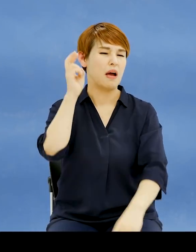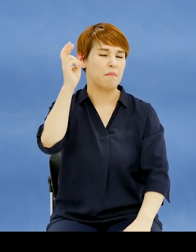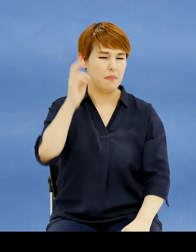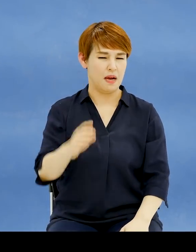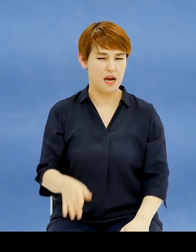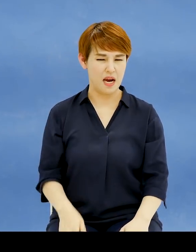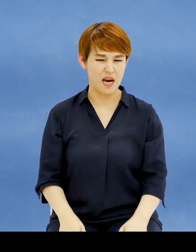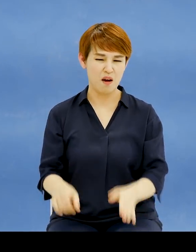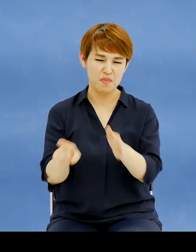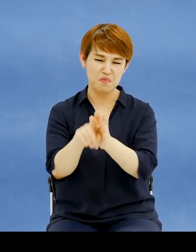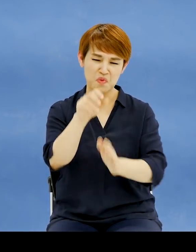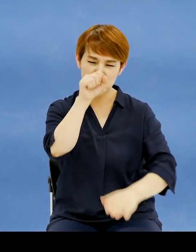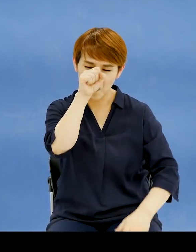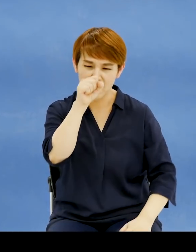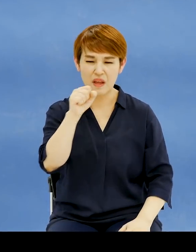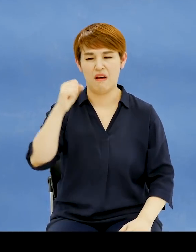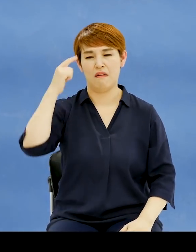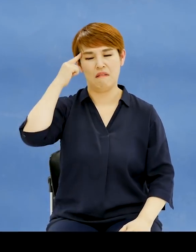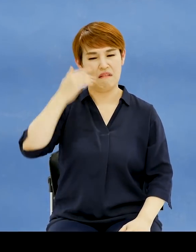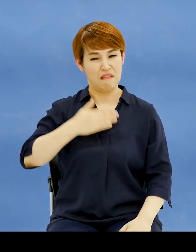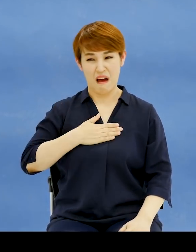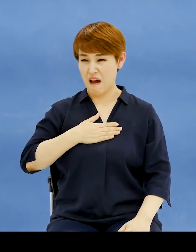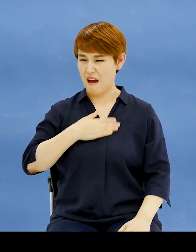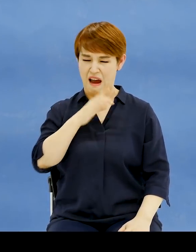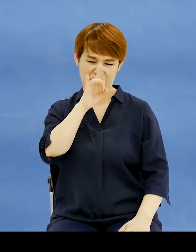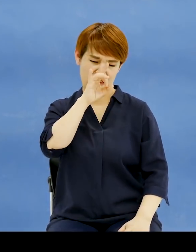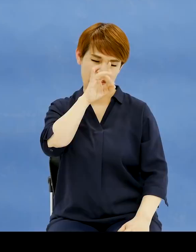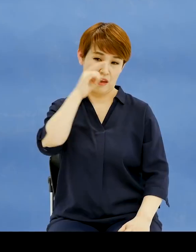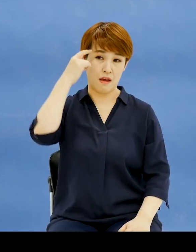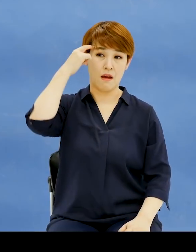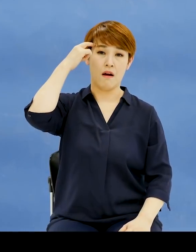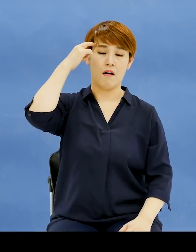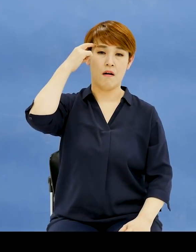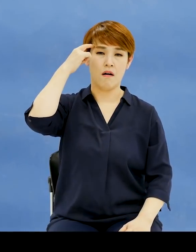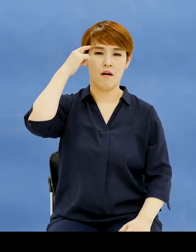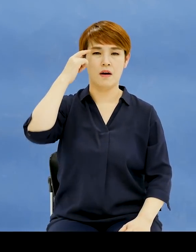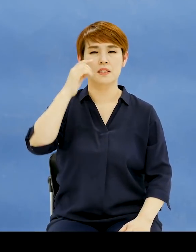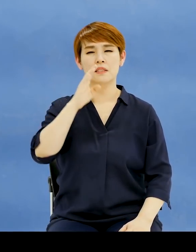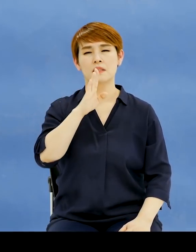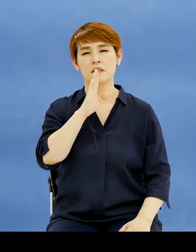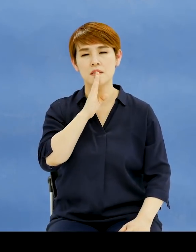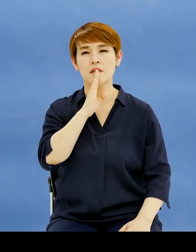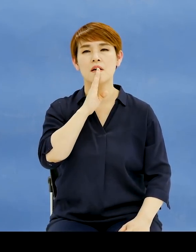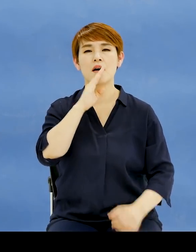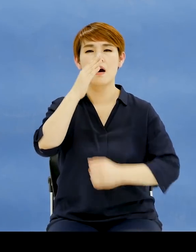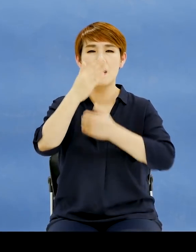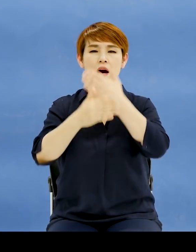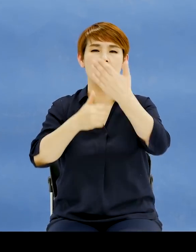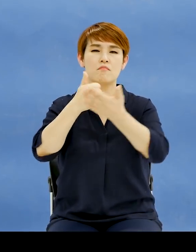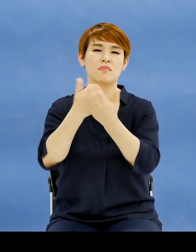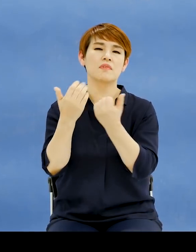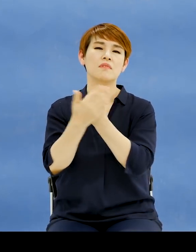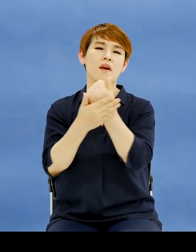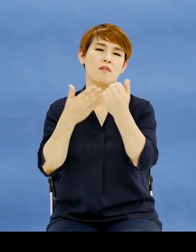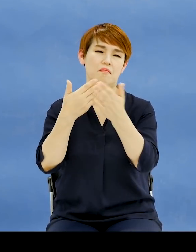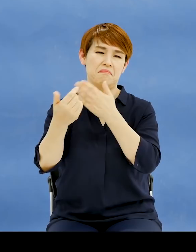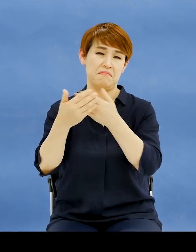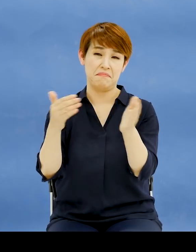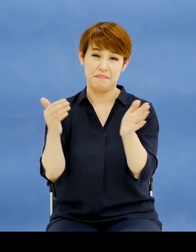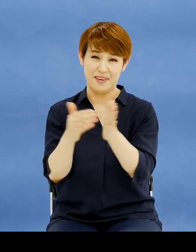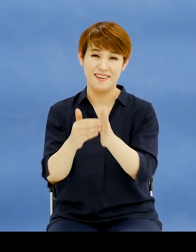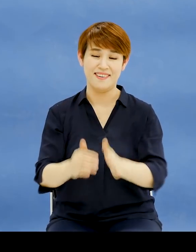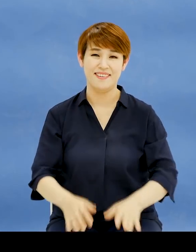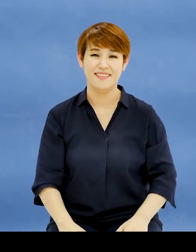했겠지. 네네. 믿음 좋은 사람들이다. 난 안 네네. 된다 했는데 정말 진심으로 그 하나님의 은혜로 그게 된